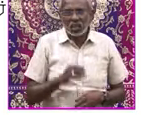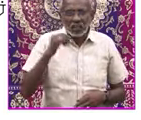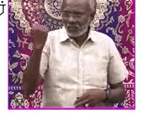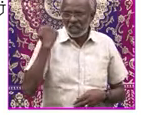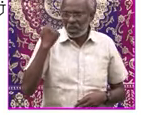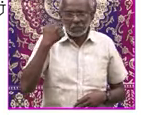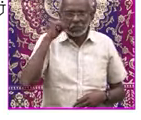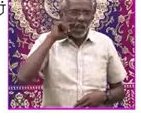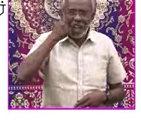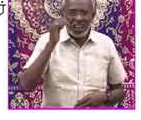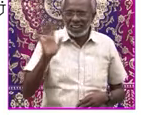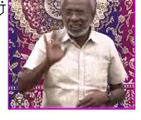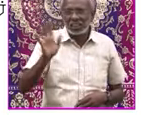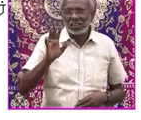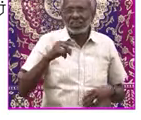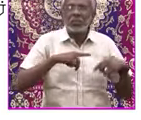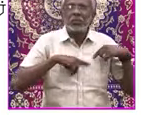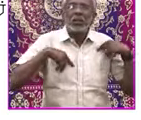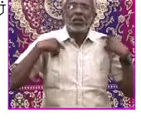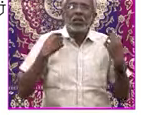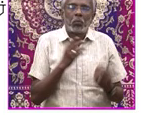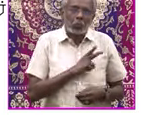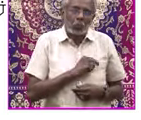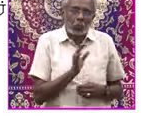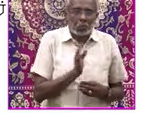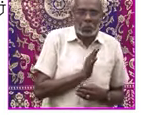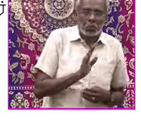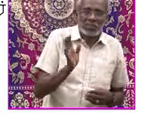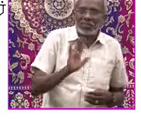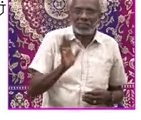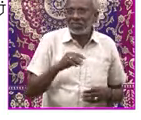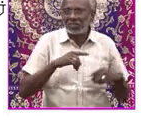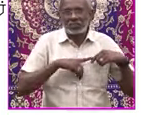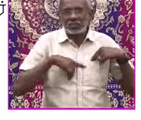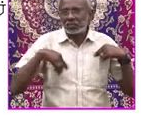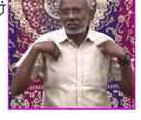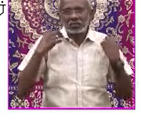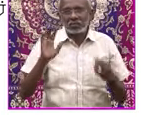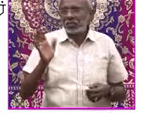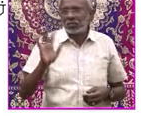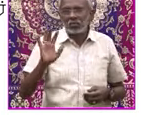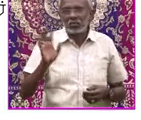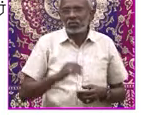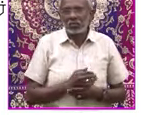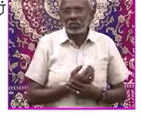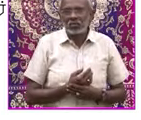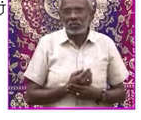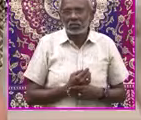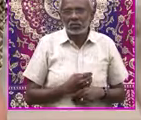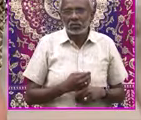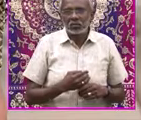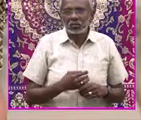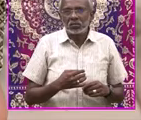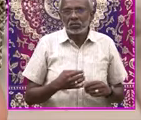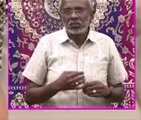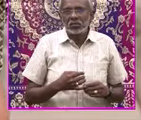அப்படின்னா யாரெல்லாம் வந்து பயந்தவங்களுக்குள்ள இருக்கிறாங்களோ, அச்சப்படுற ஆண்களை எந்த பெண்களும் மணந்து கொள்ளவே விருப்பப்பட மாட்டாங்க.